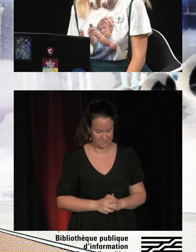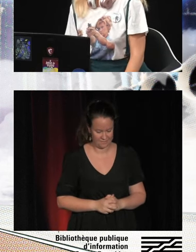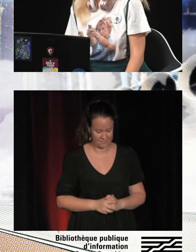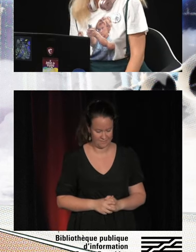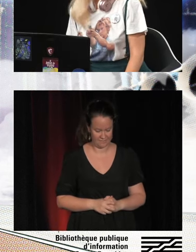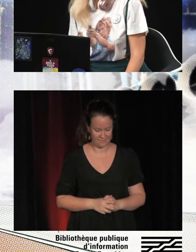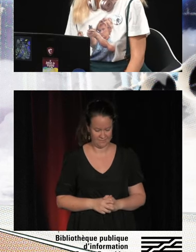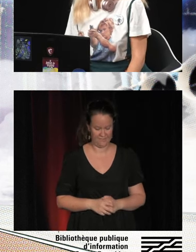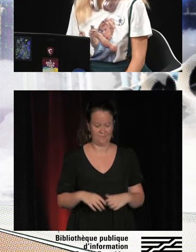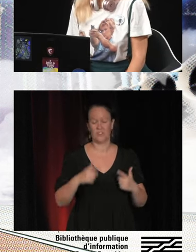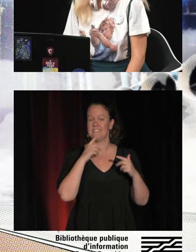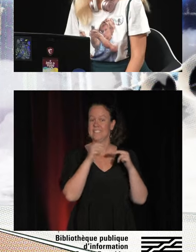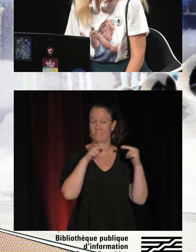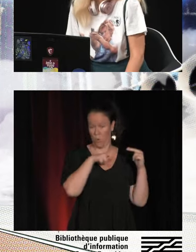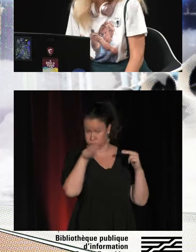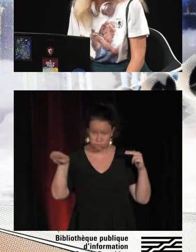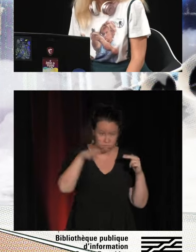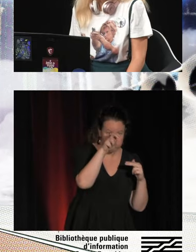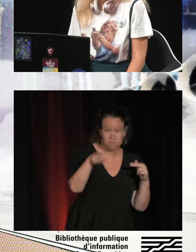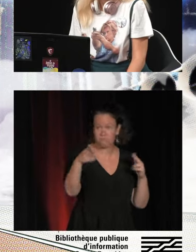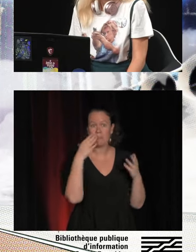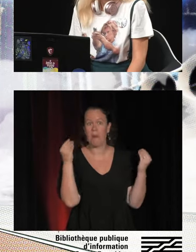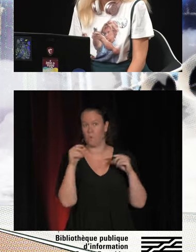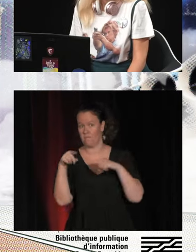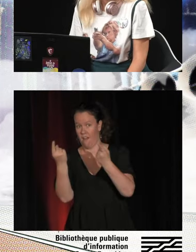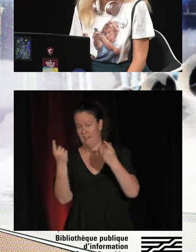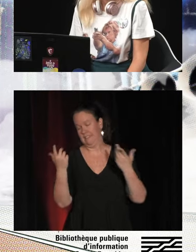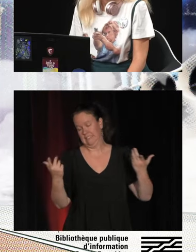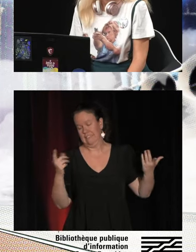Donc c'est un niveau labyrinthique, parce que, pourquoi pas,